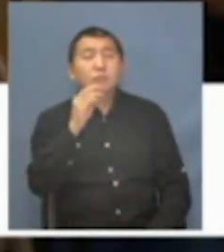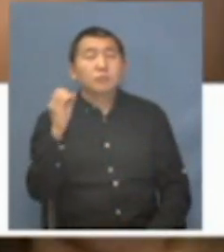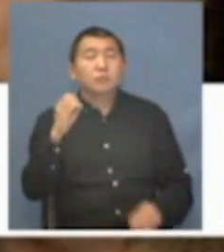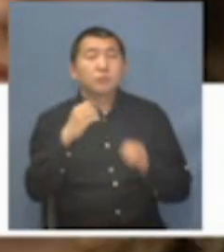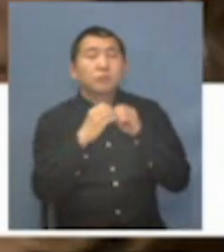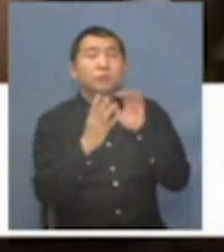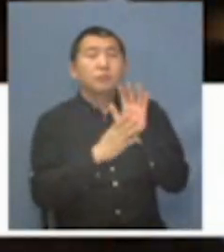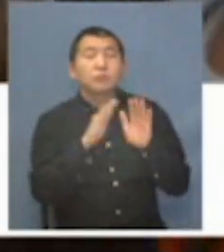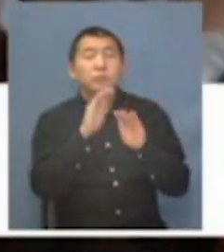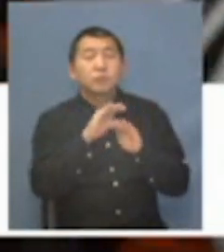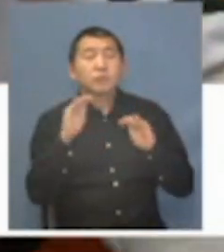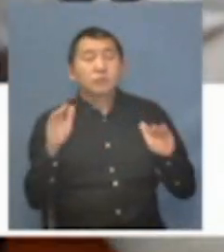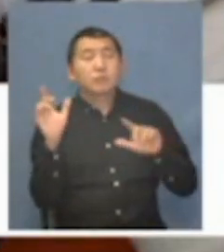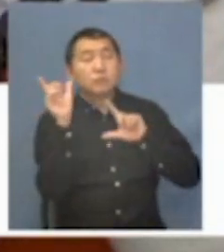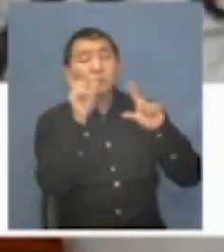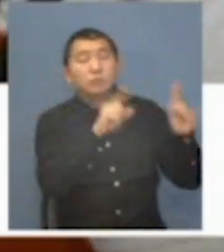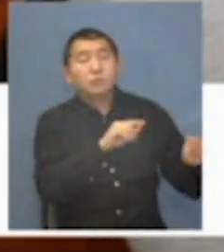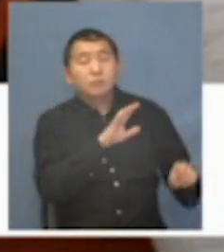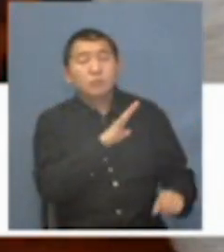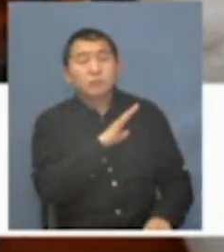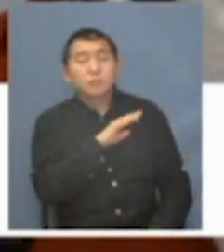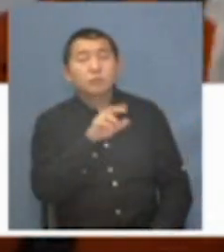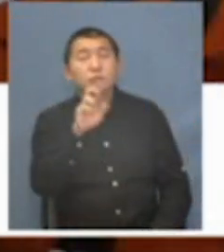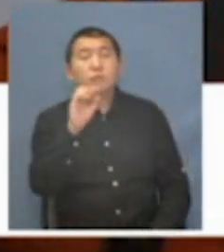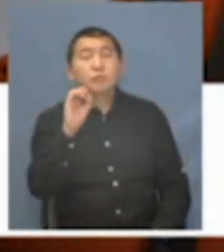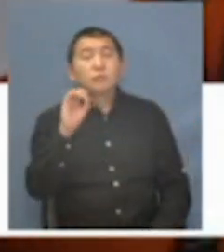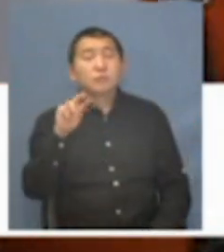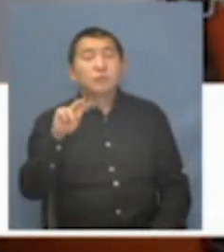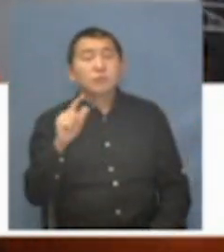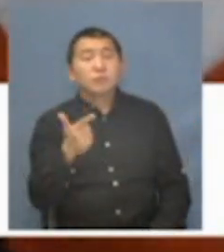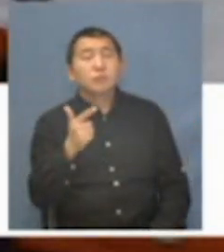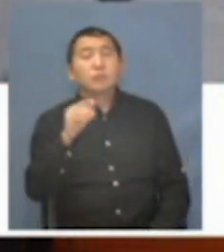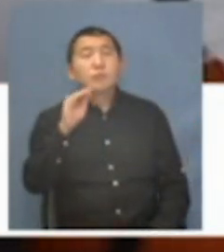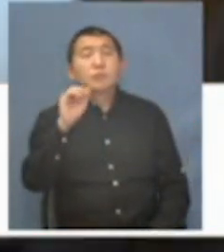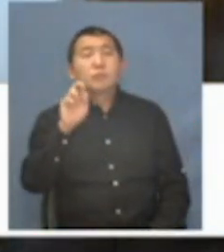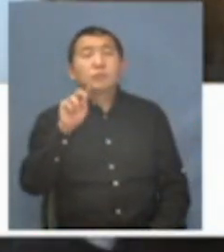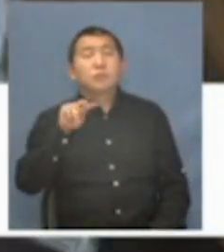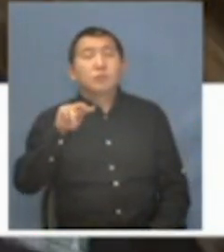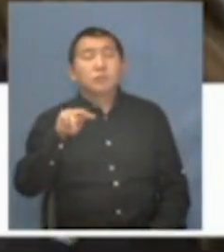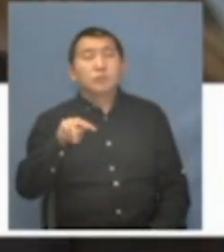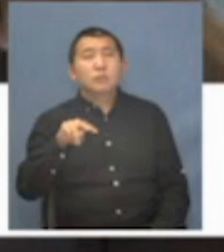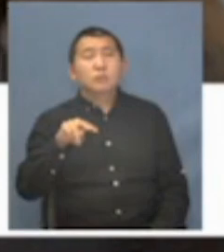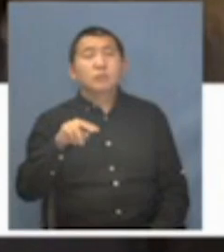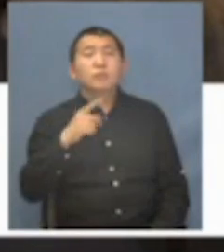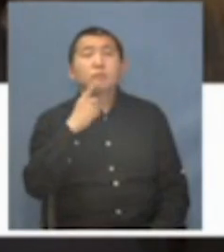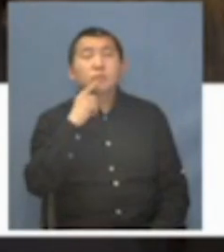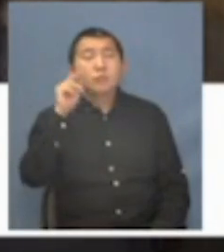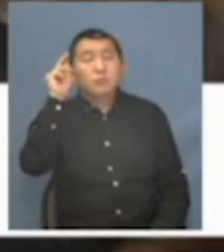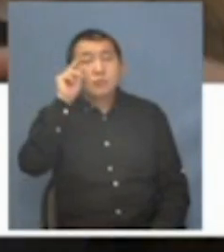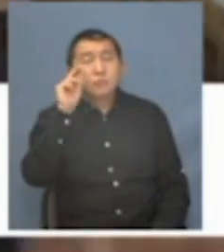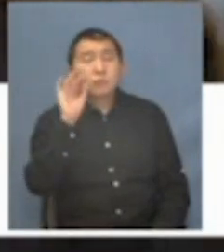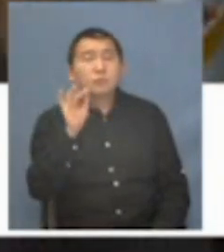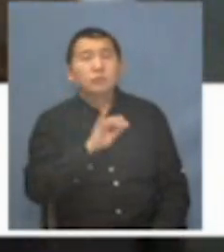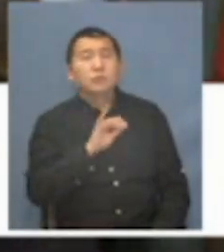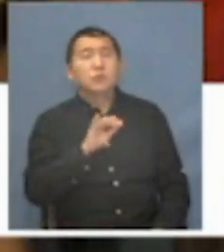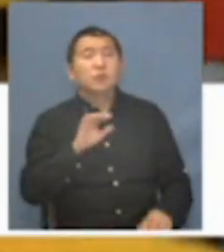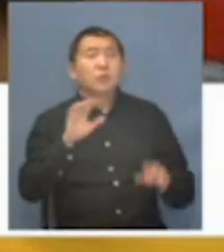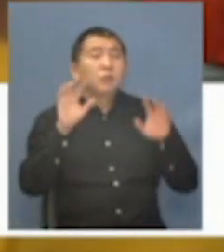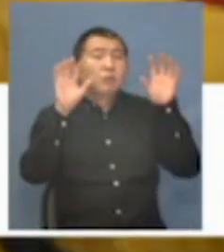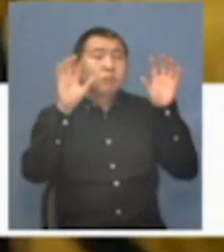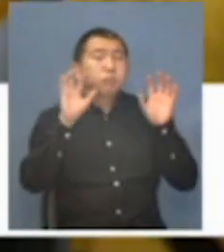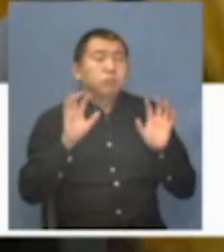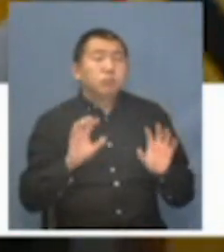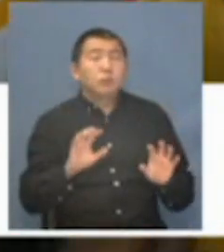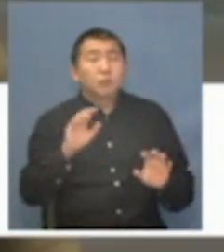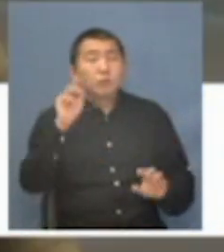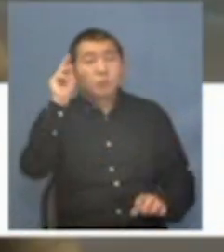Катон-Қарағай ауданында болып қайтты. Балалар Берел мен Жамбыл ауылдарына барып, тіл үйреніп қана қоймай, салт-дәстүр мен тұмса табиғатпен танысып